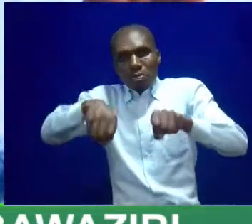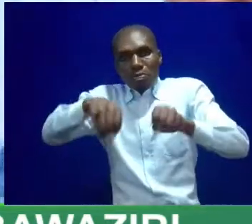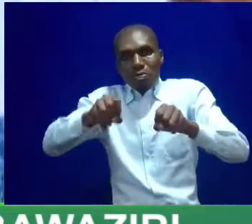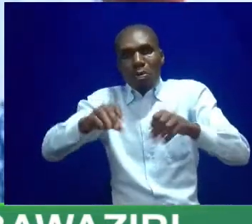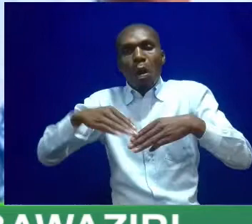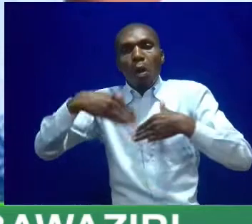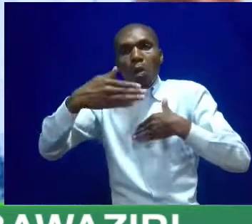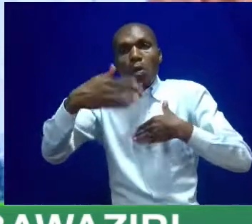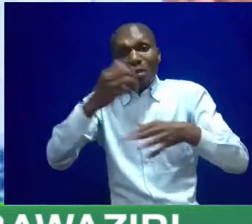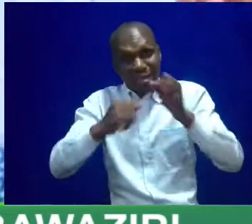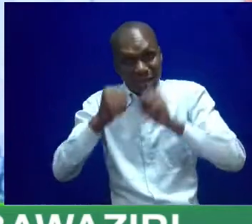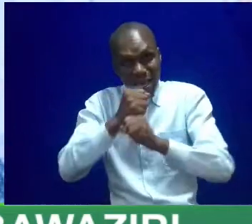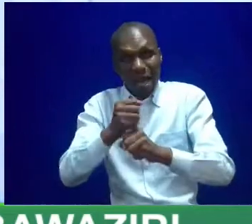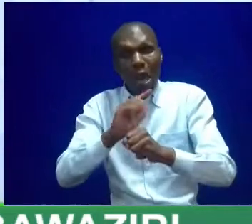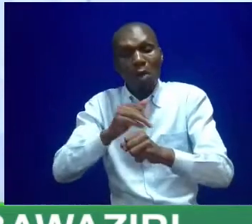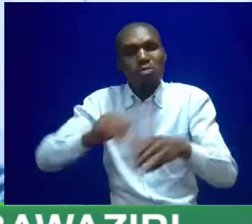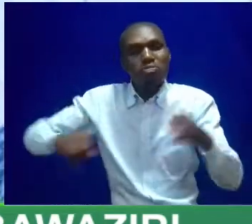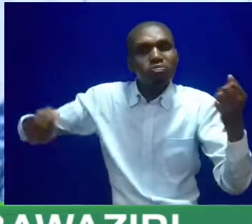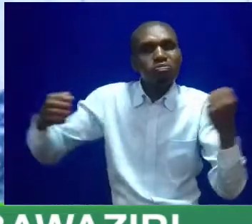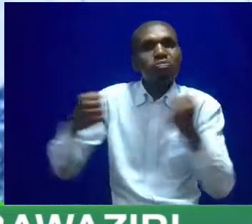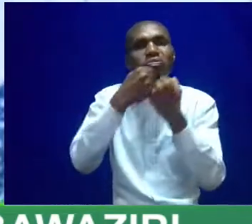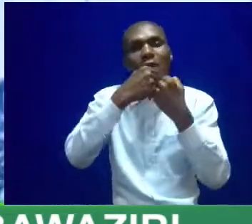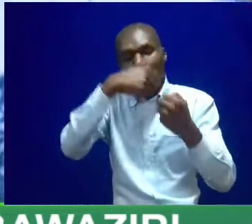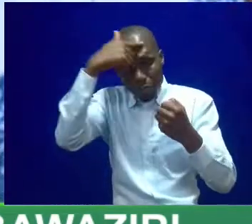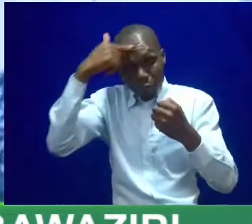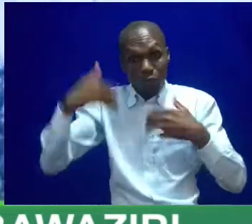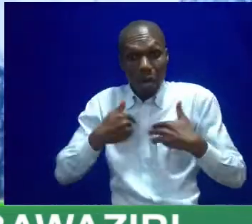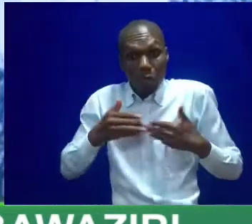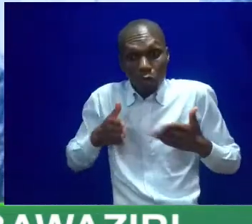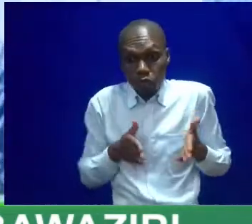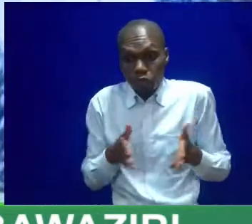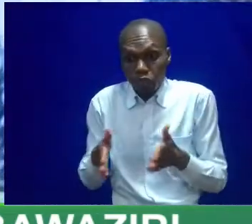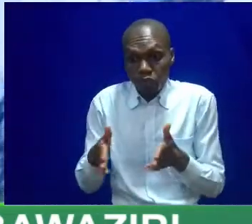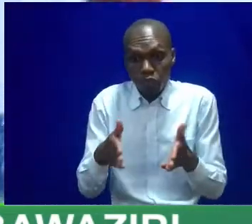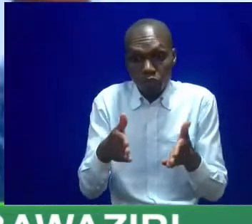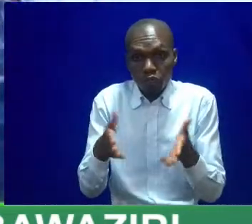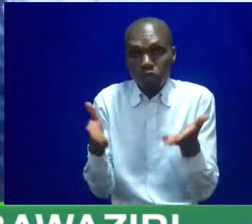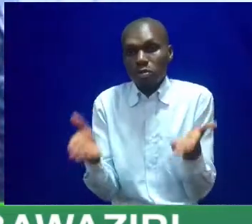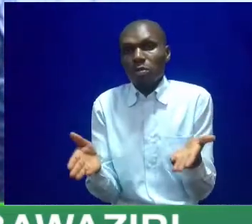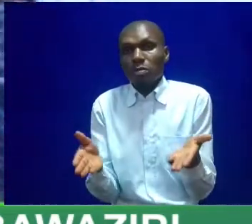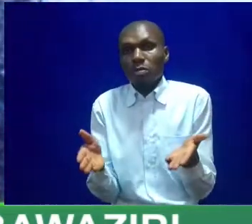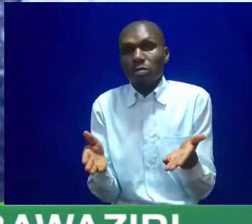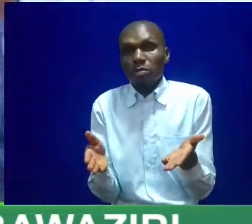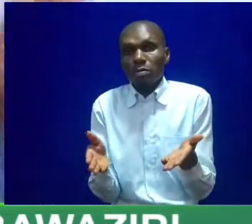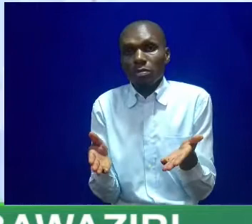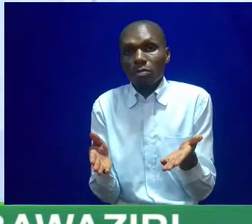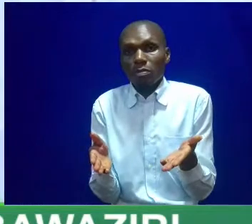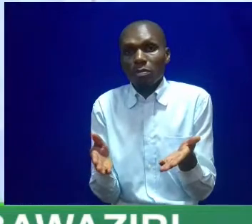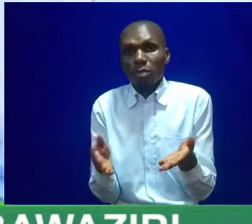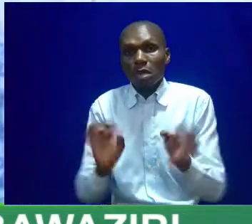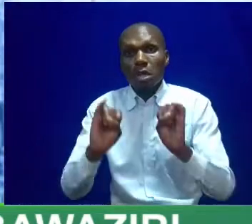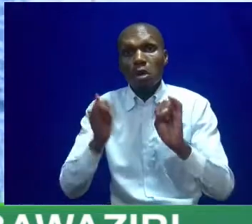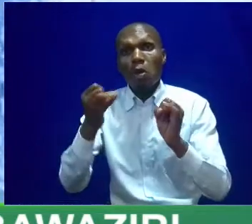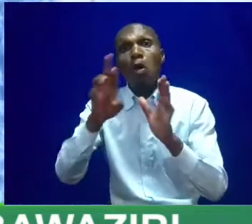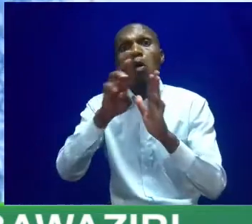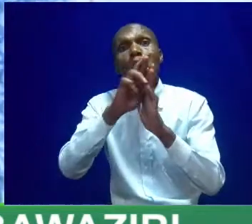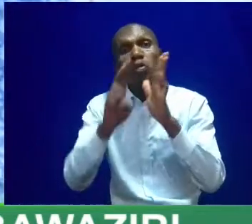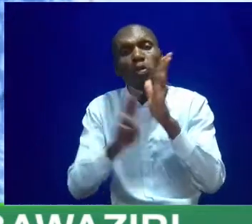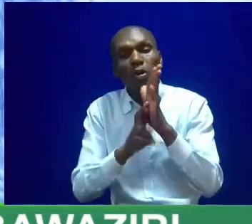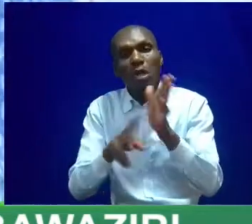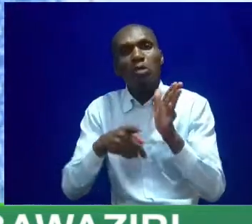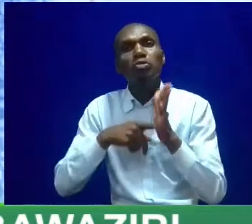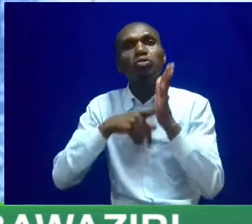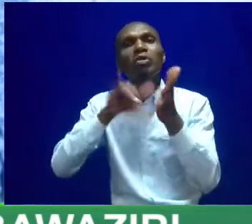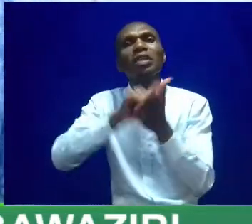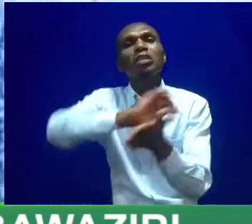year ambao wanagongwa kwa sababu hakuna njia yenye watu wanakanyaga kutembea. This new policy ni kuhakikisha kwamba